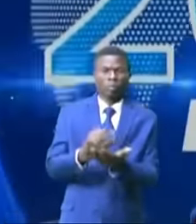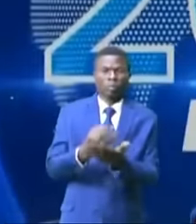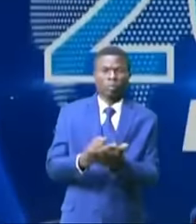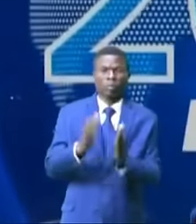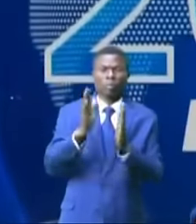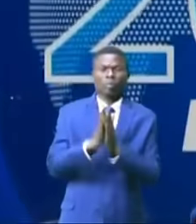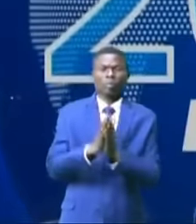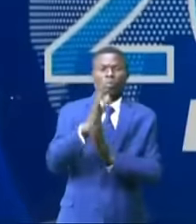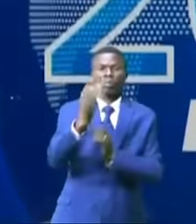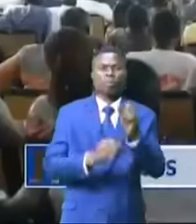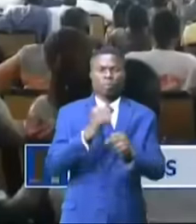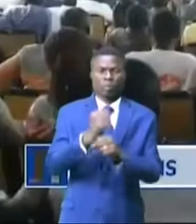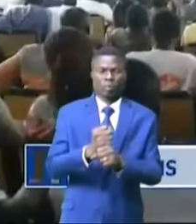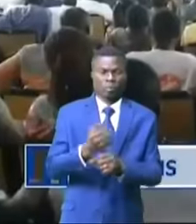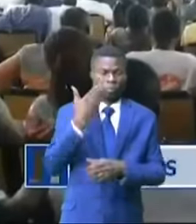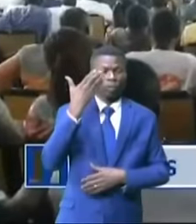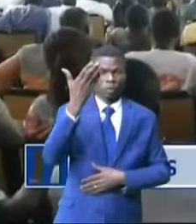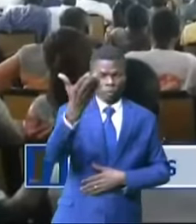ans. Regardez.